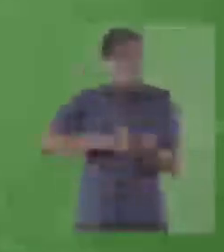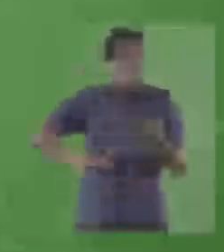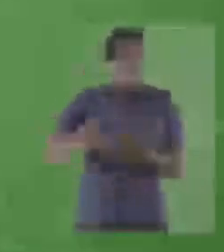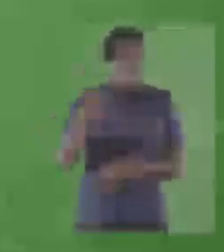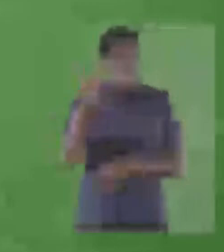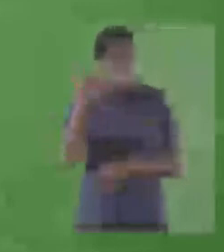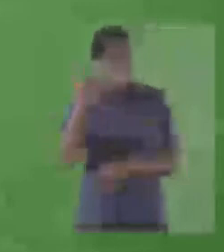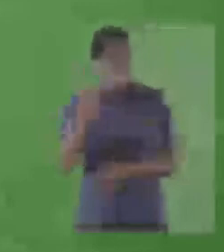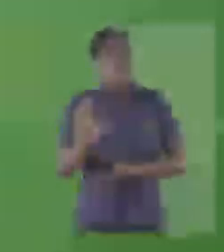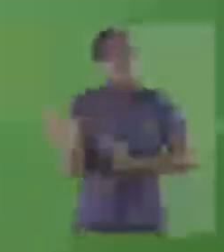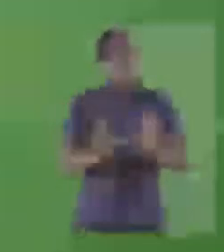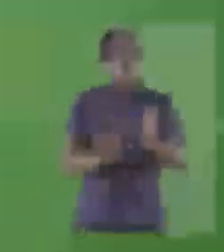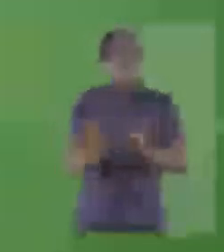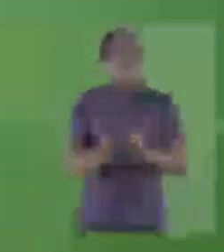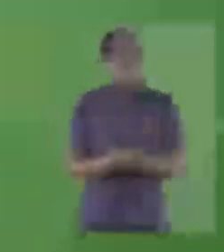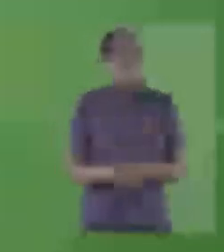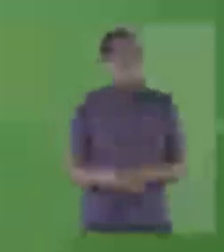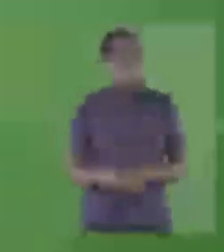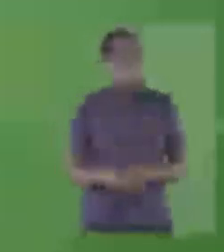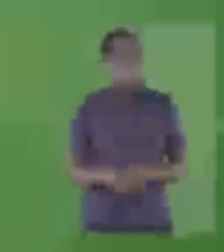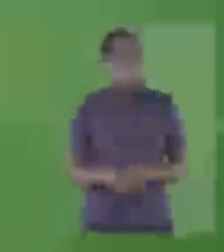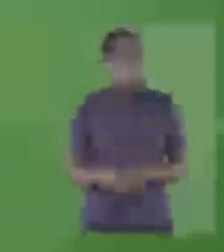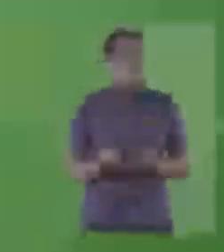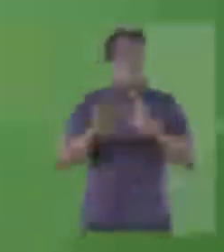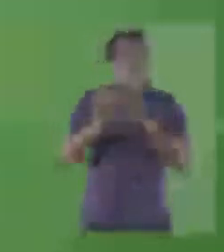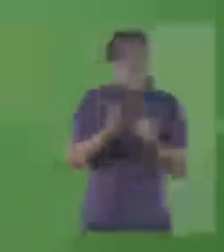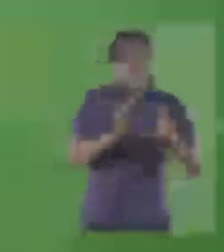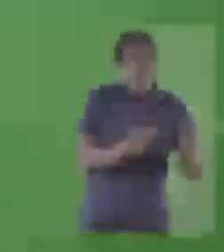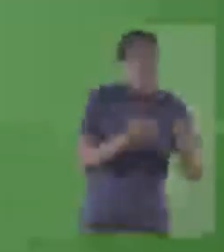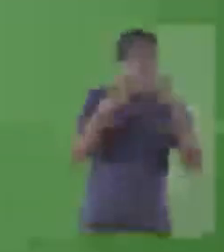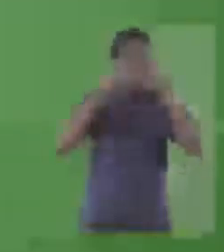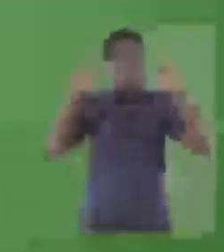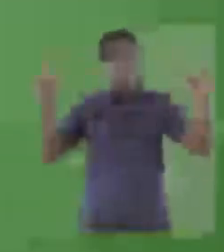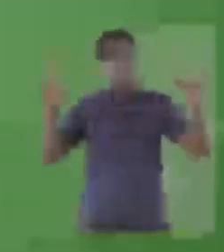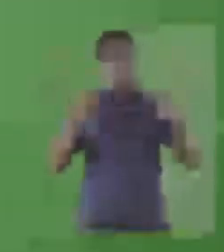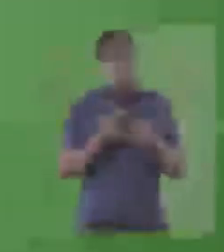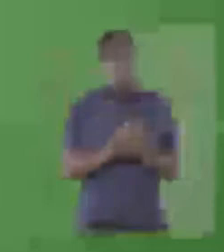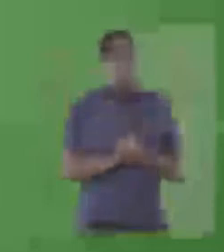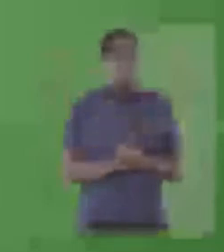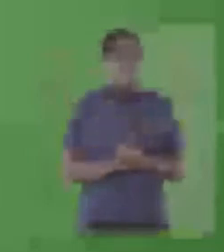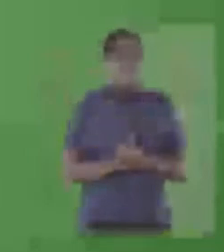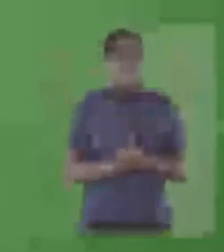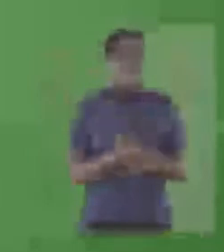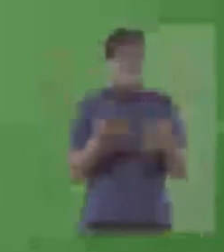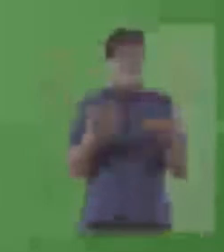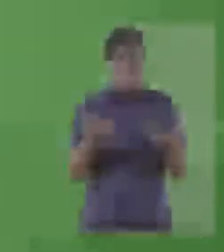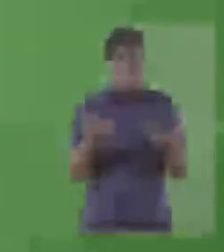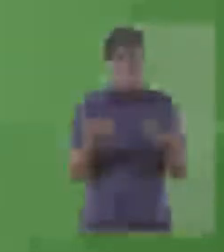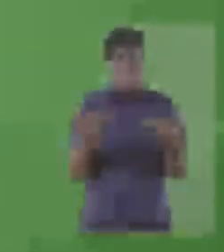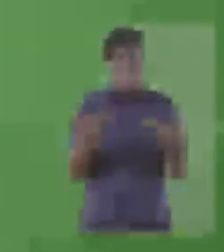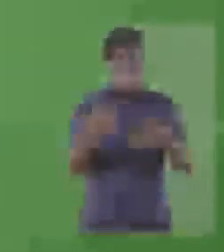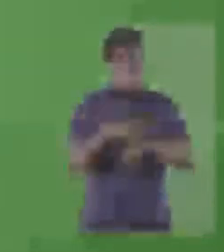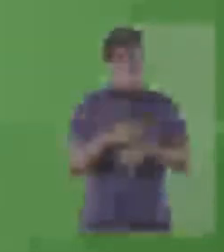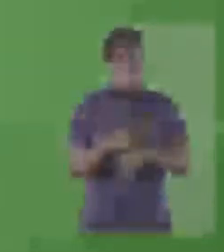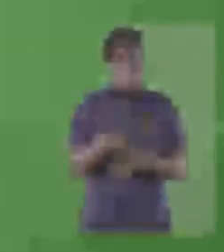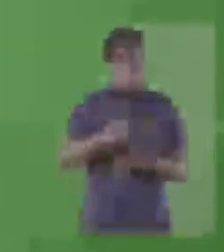3, a été consacrée à l'étude des registres de langue. Abordons maintenant